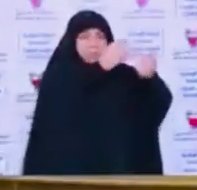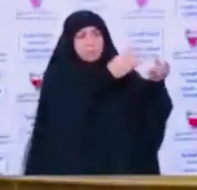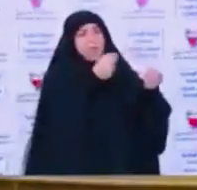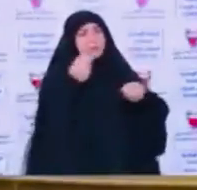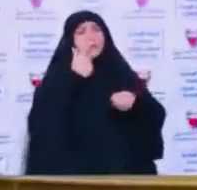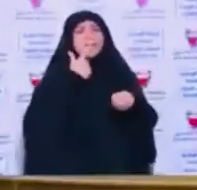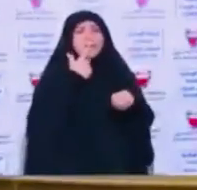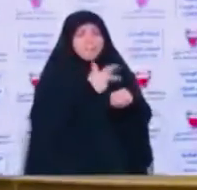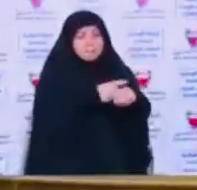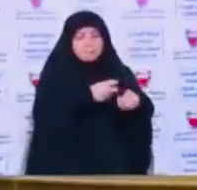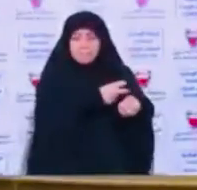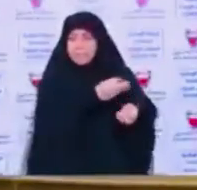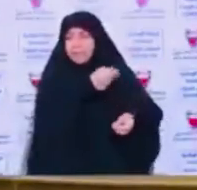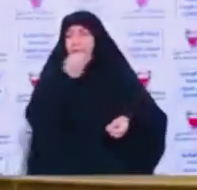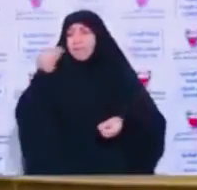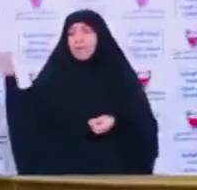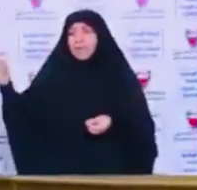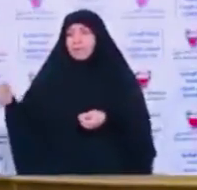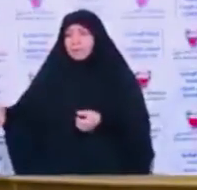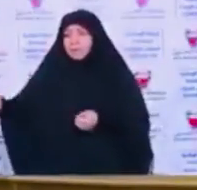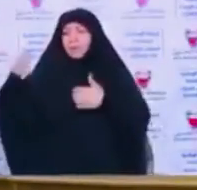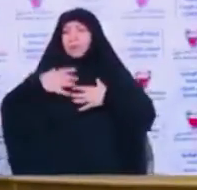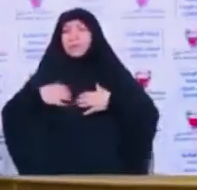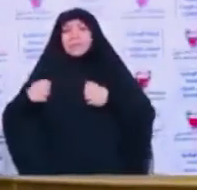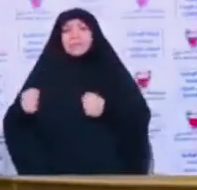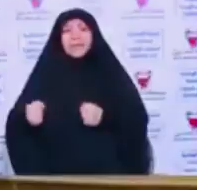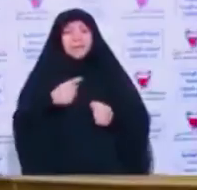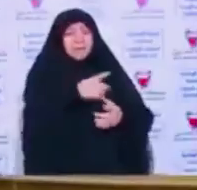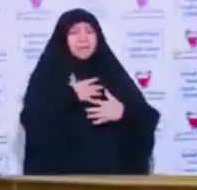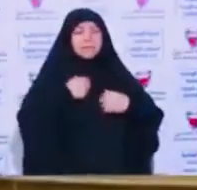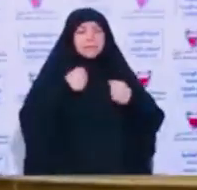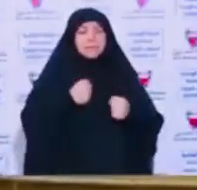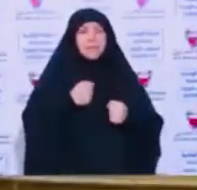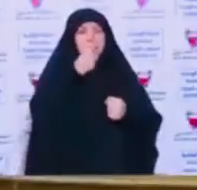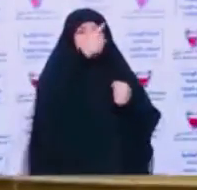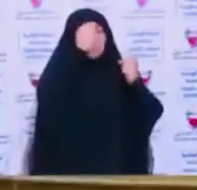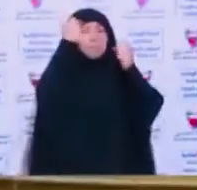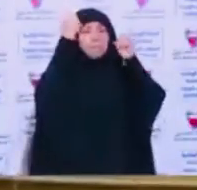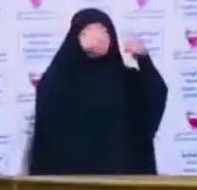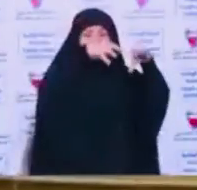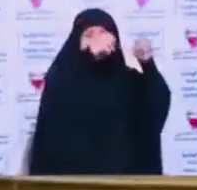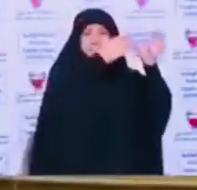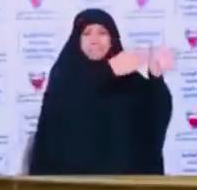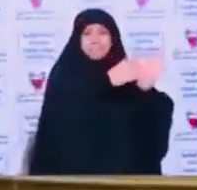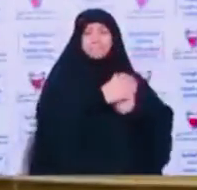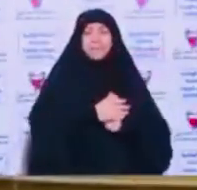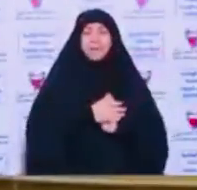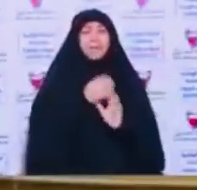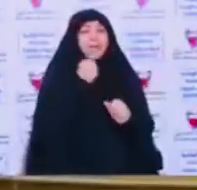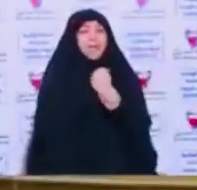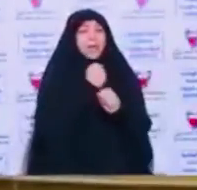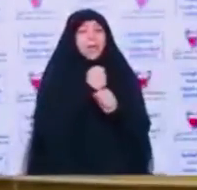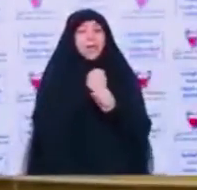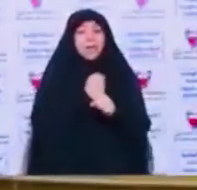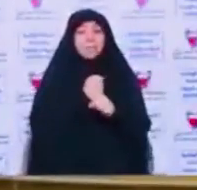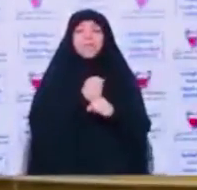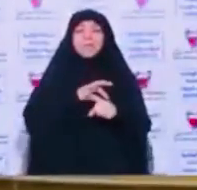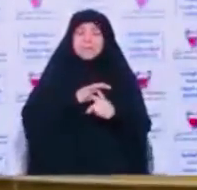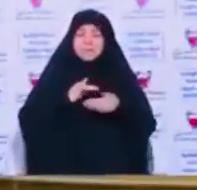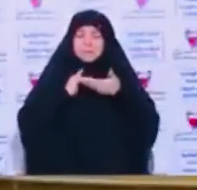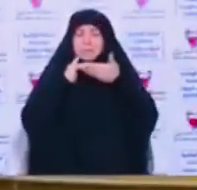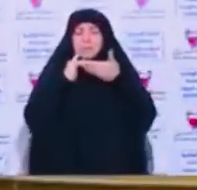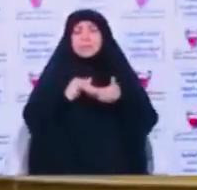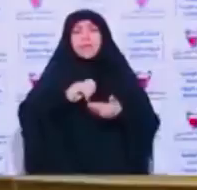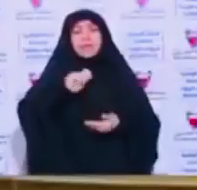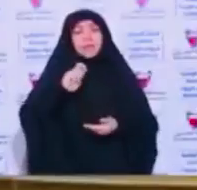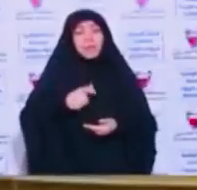عليك بهالشيء وأنت ساعدت الآخرين فهذا بيكون لك بركة في صحتك، وهذا أنا أعتبره فعلا عمل إنساني ووطني.